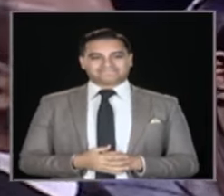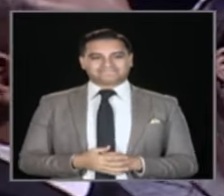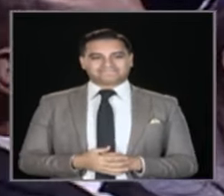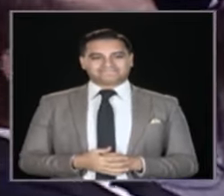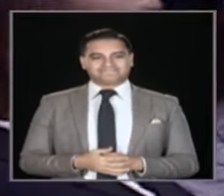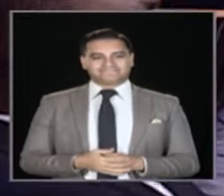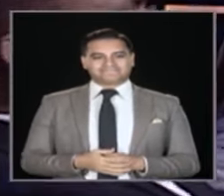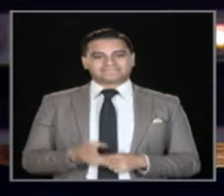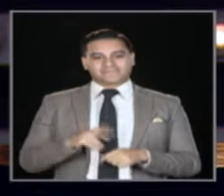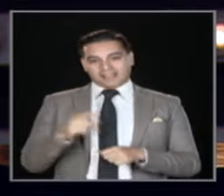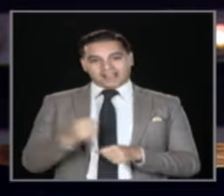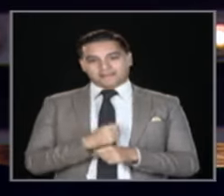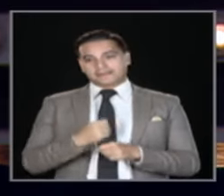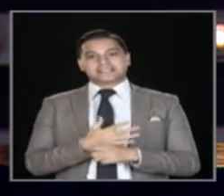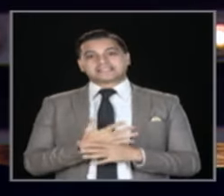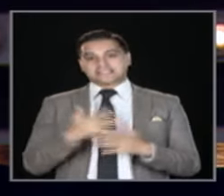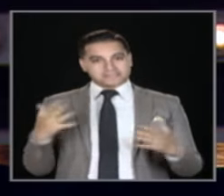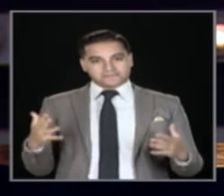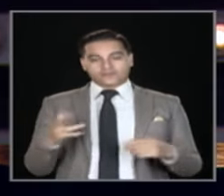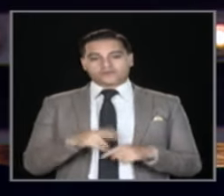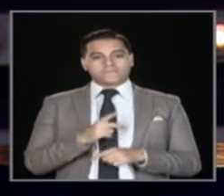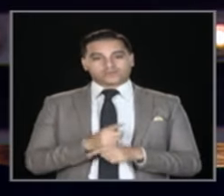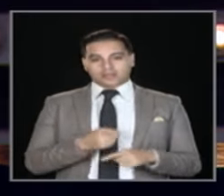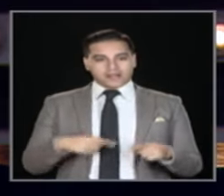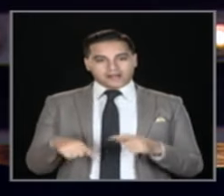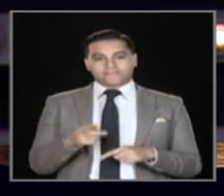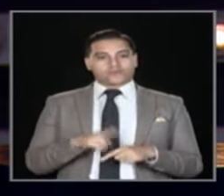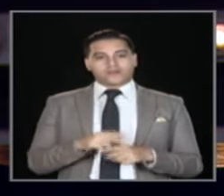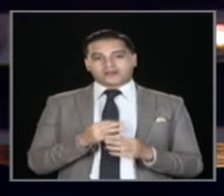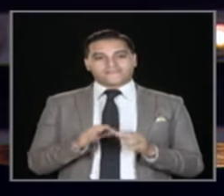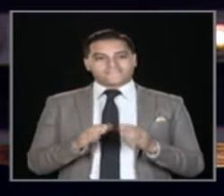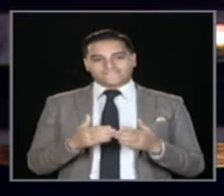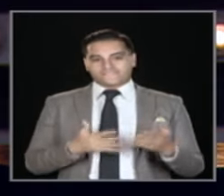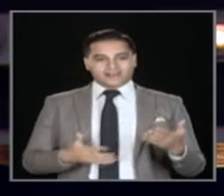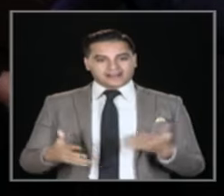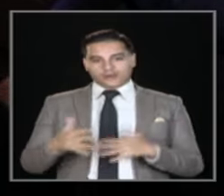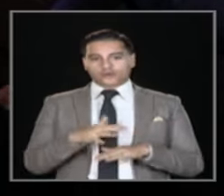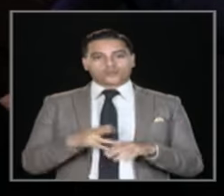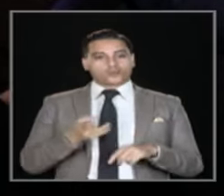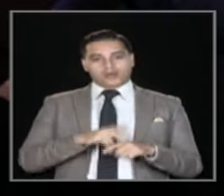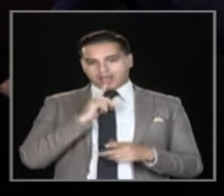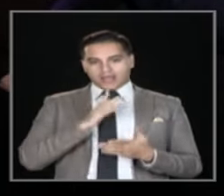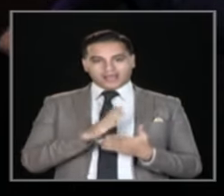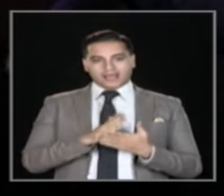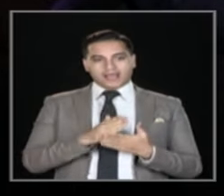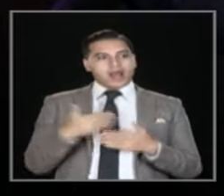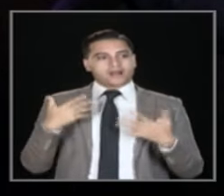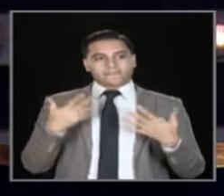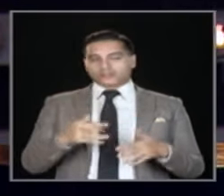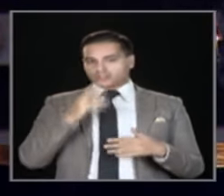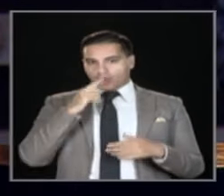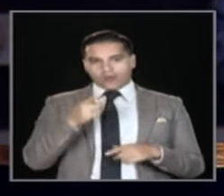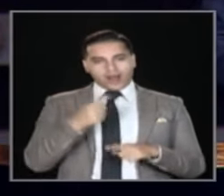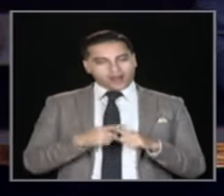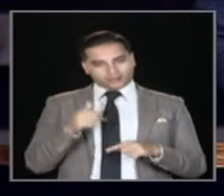طبعا مجهود كبير اتعمل من كل مدير فني لكل فريق، والحقيقه ما نقدرش ننكر ان الموسم